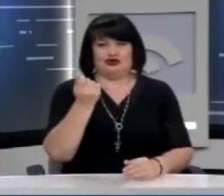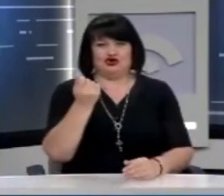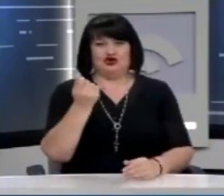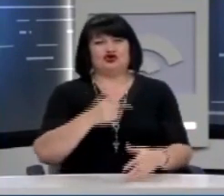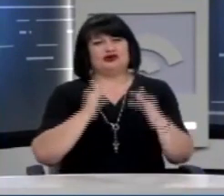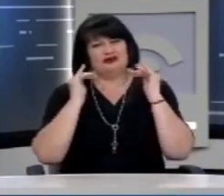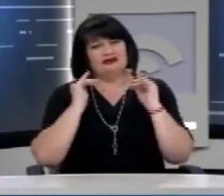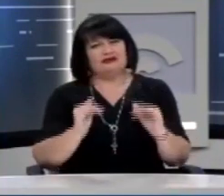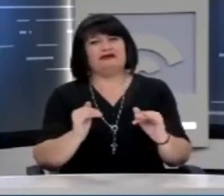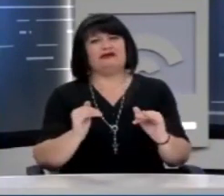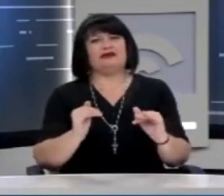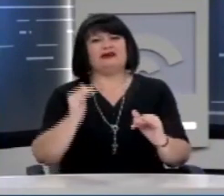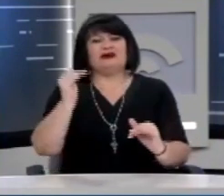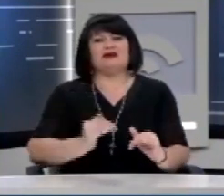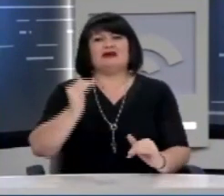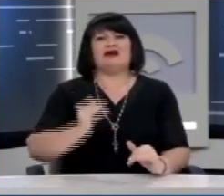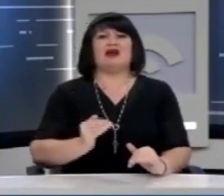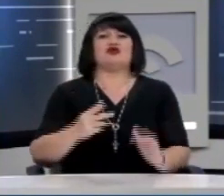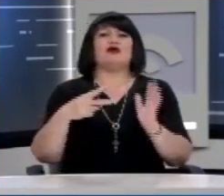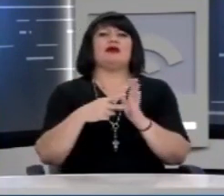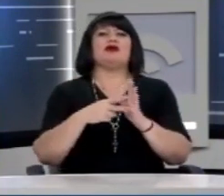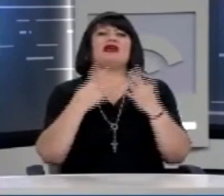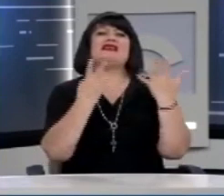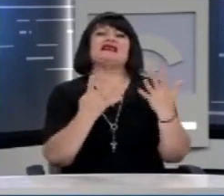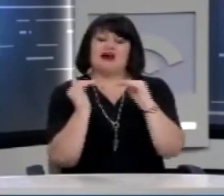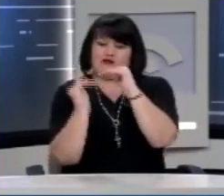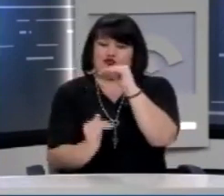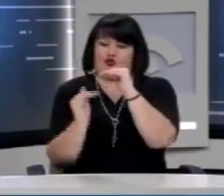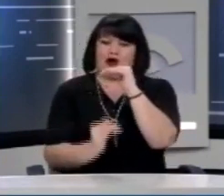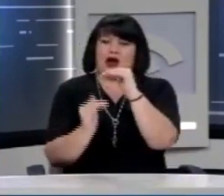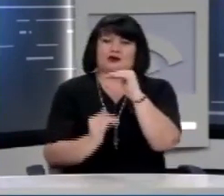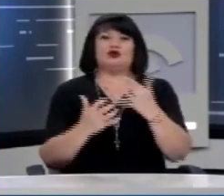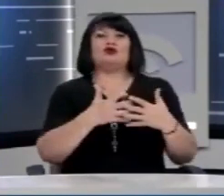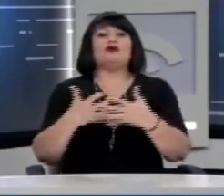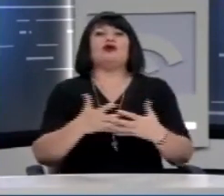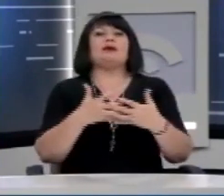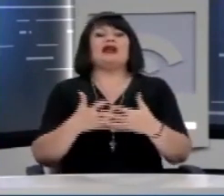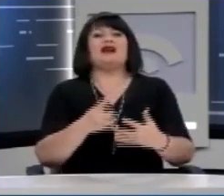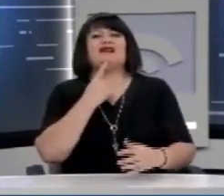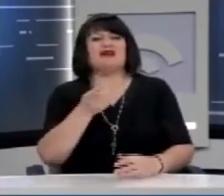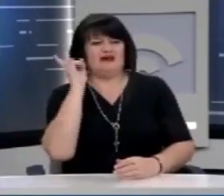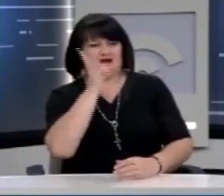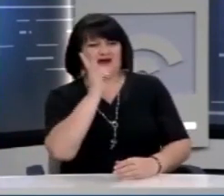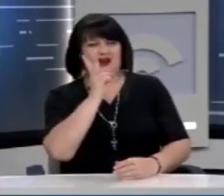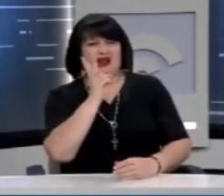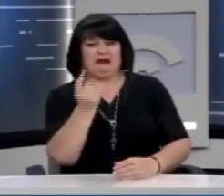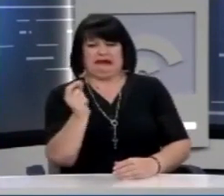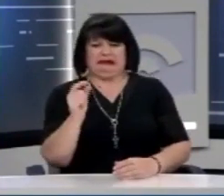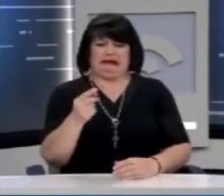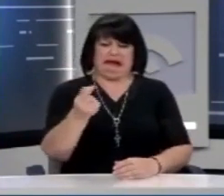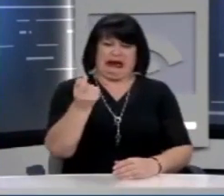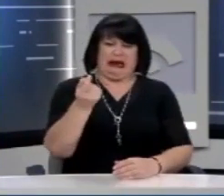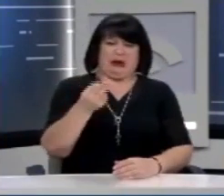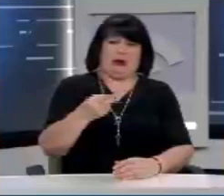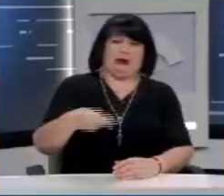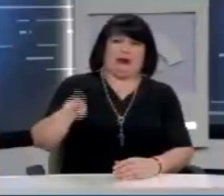εξακολουθεί να βρίσκεται πολύ κάτω από τα επίπεδα του 2009. Και τώρα ο ΣΕΒ καταγγέλει ακόμα και την πενιχρή